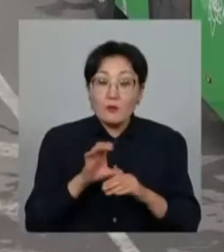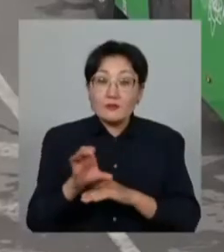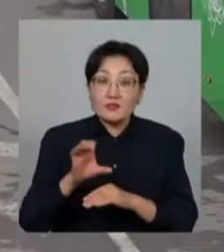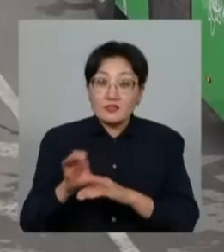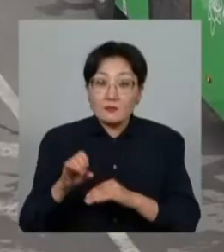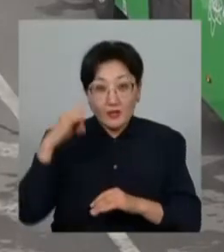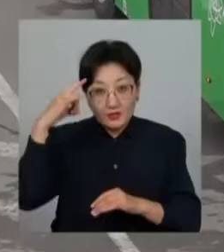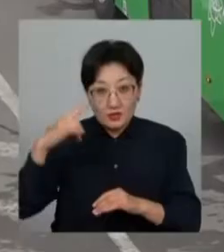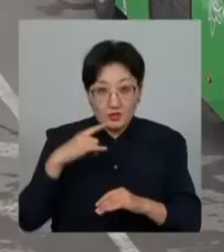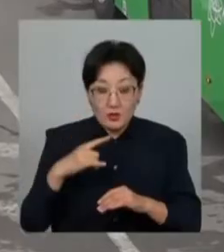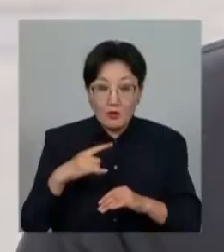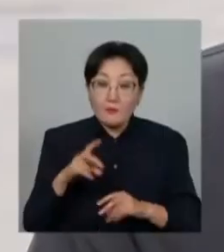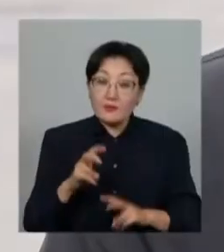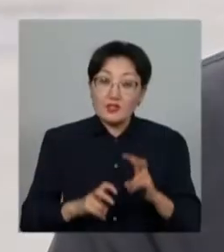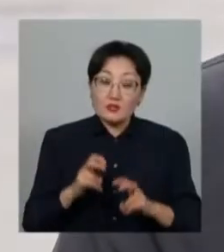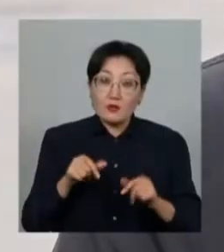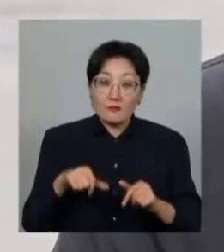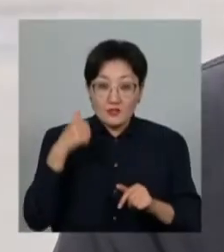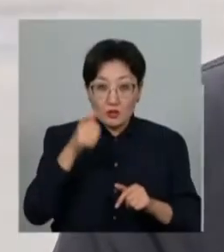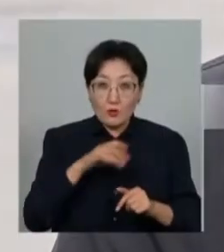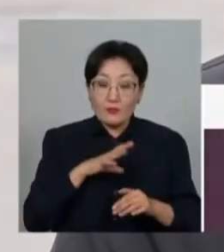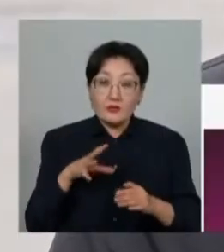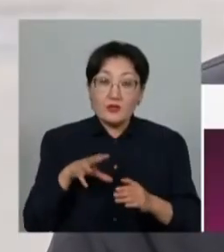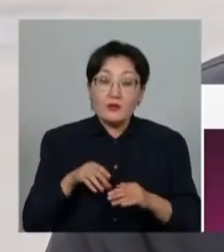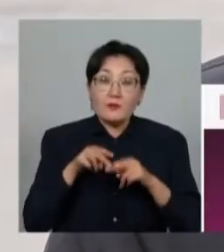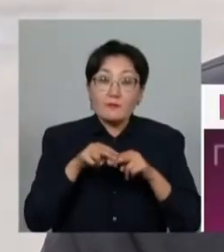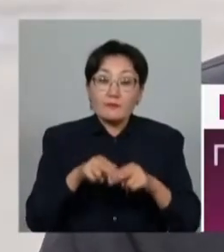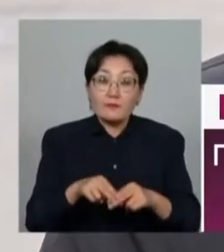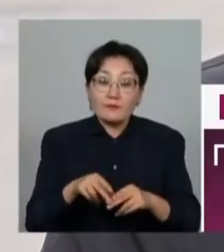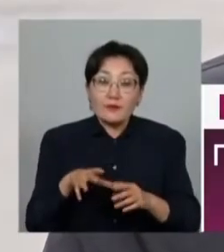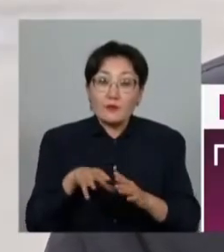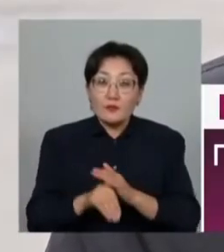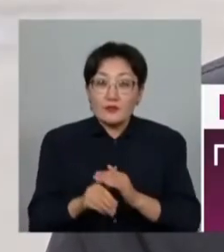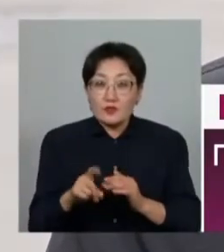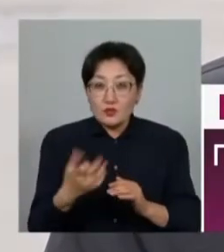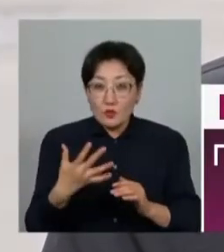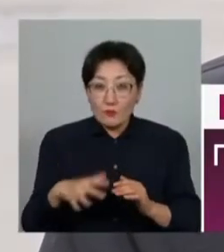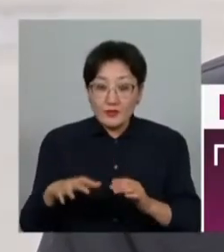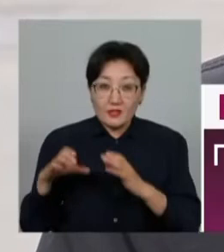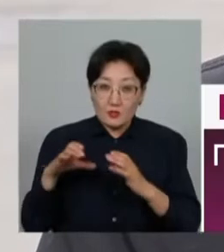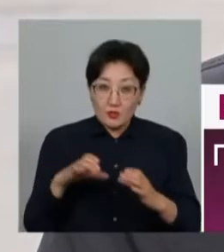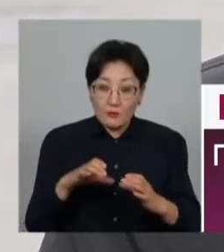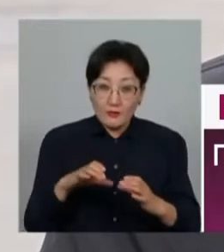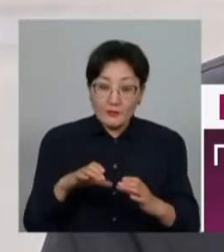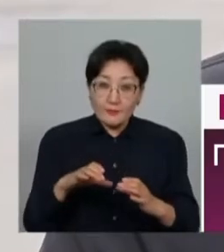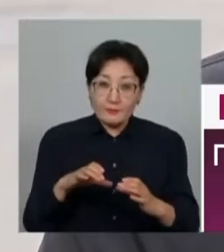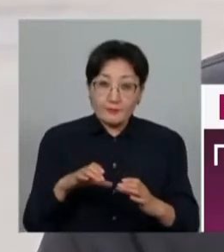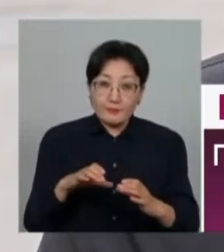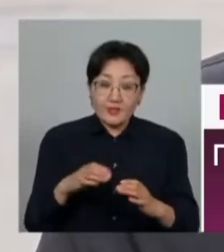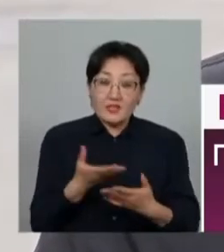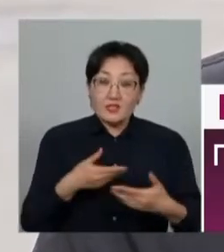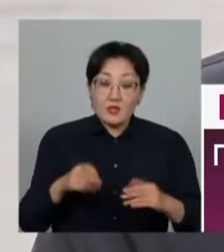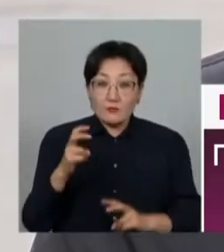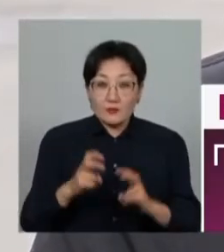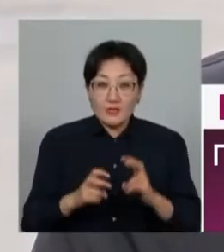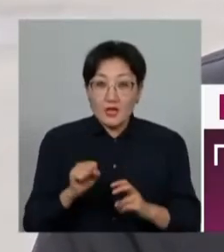на отечественных конвейерах. В этом году было заложено, значит, 150 автобусов, покупку 150 единиц подвижного состава с нашего